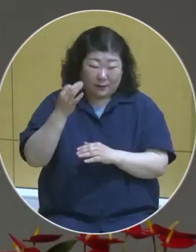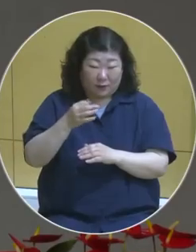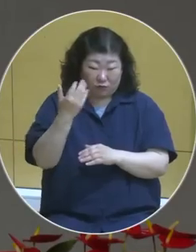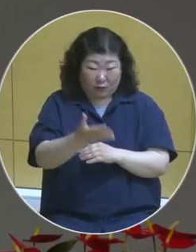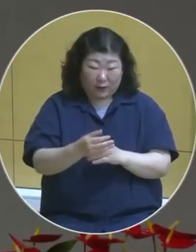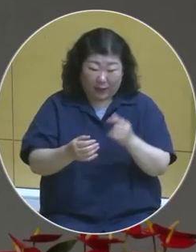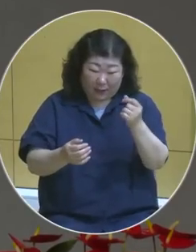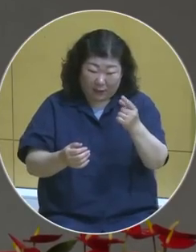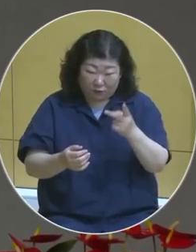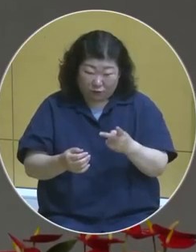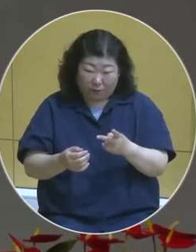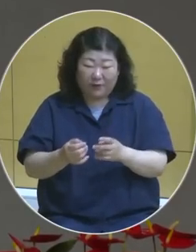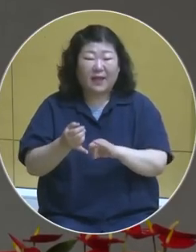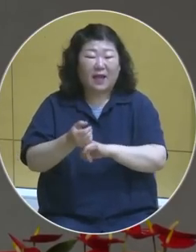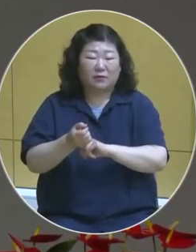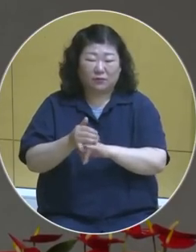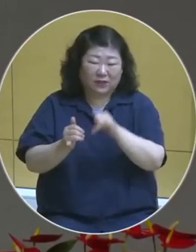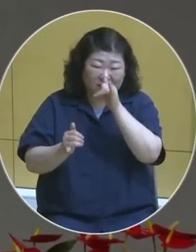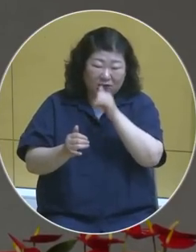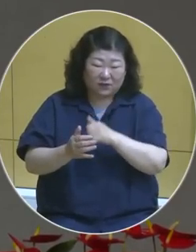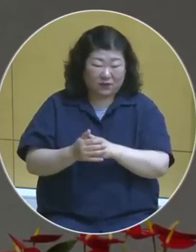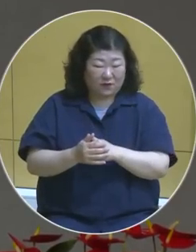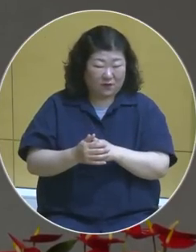청을 거절할 수 없게 된 것이다.